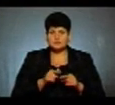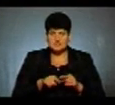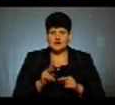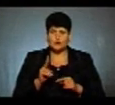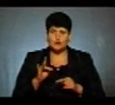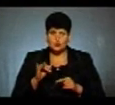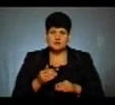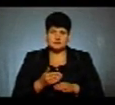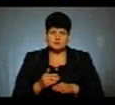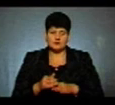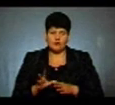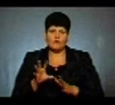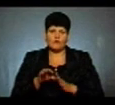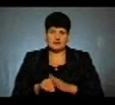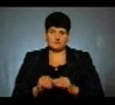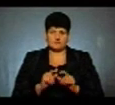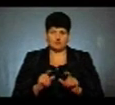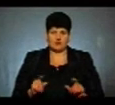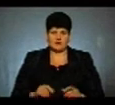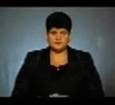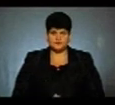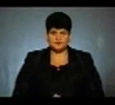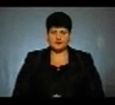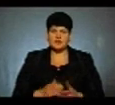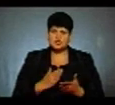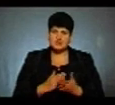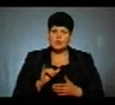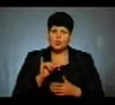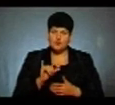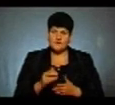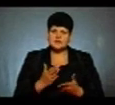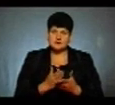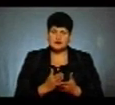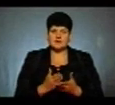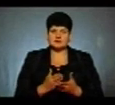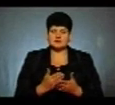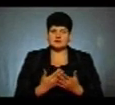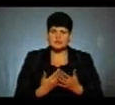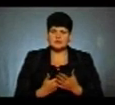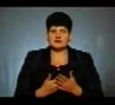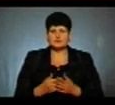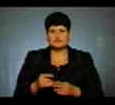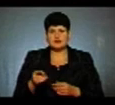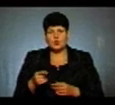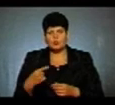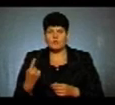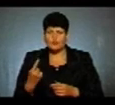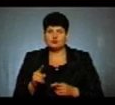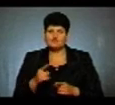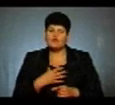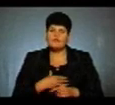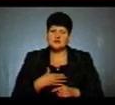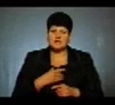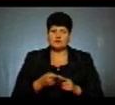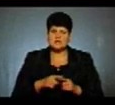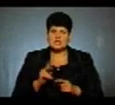поетапно впроваджувався в школах. А чи є у вас якась певна локальна статистика по області чи по Тернополі? Чому важливо цей